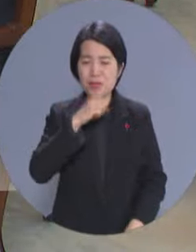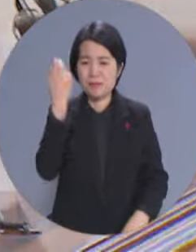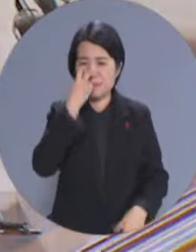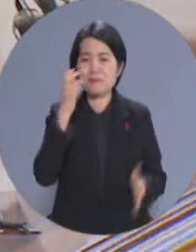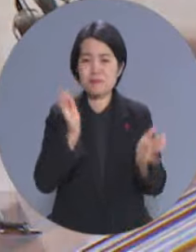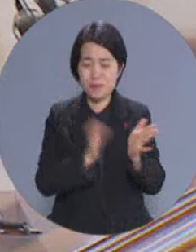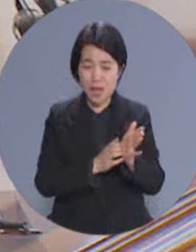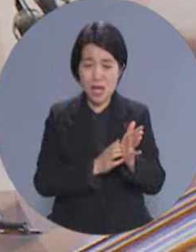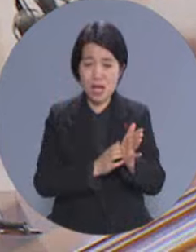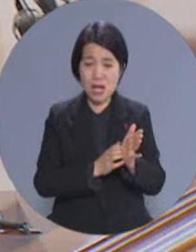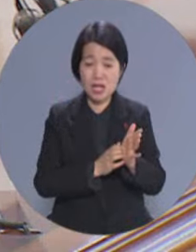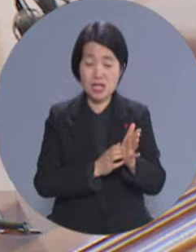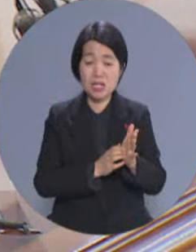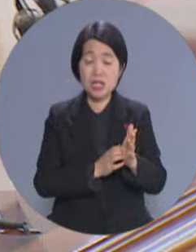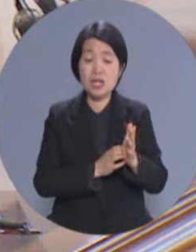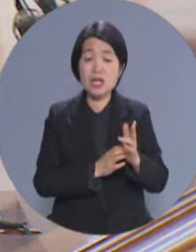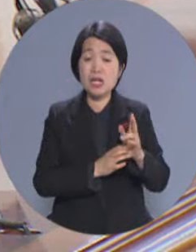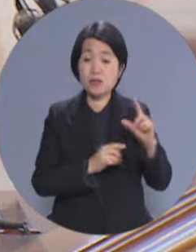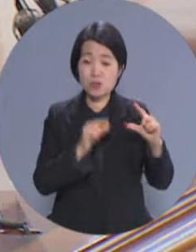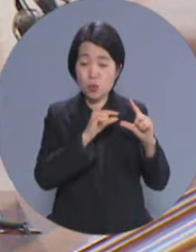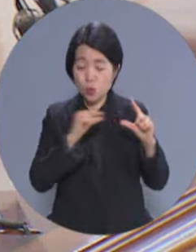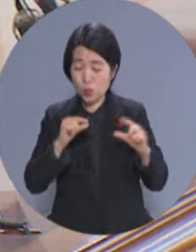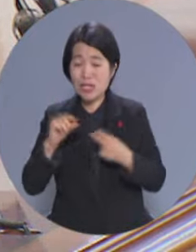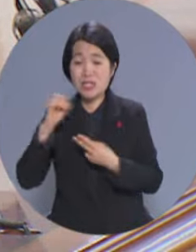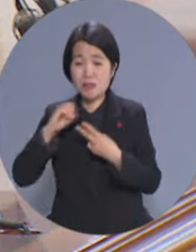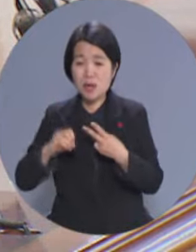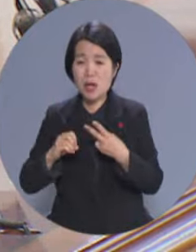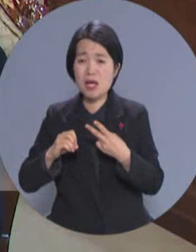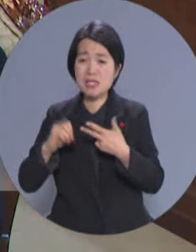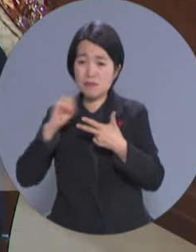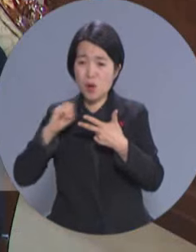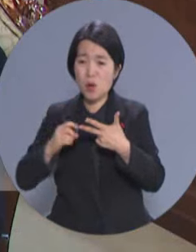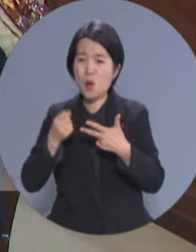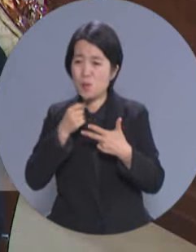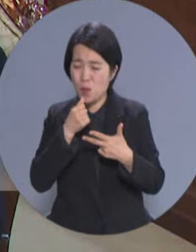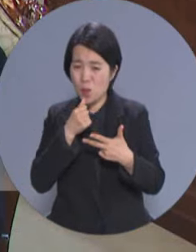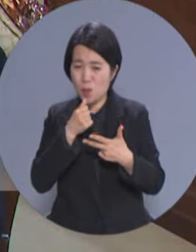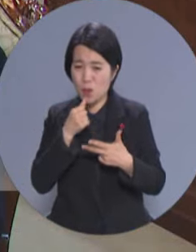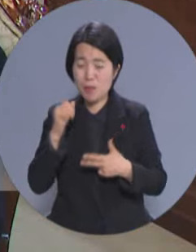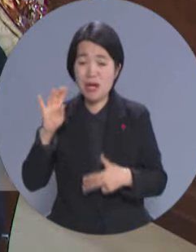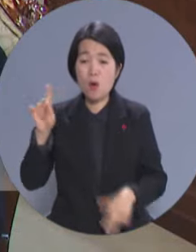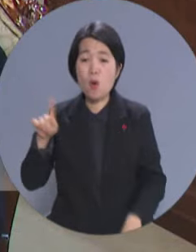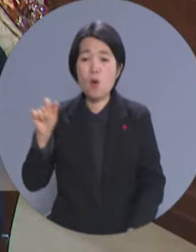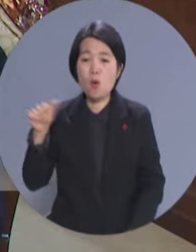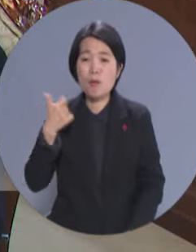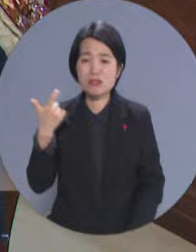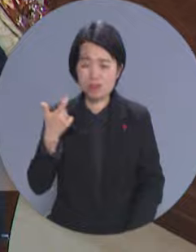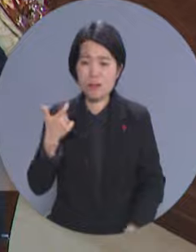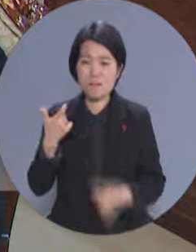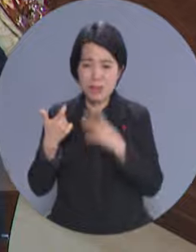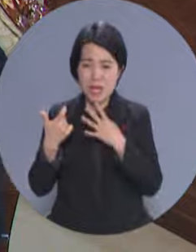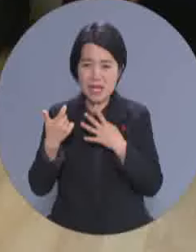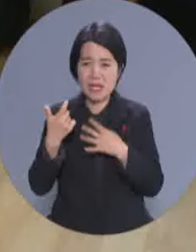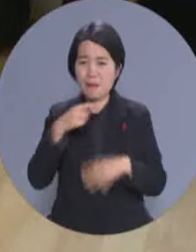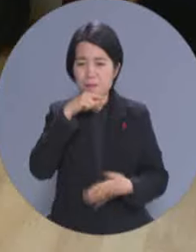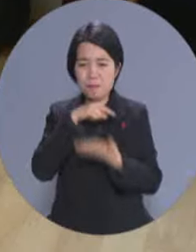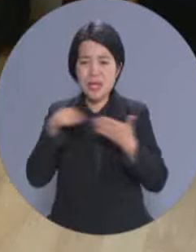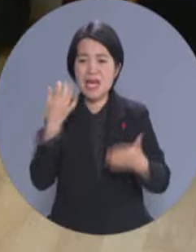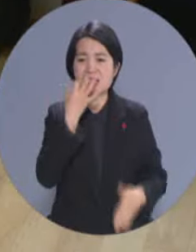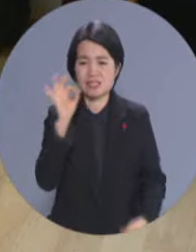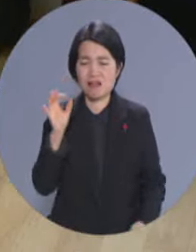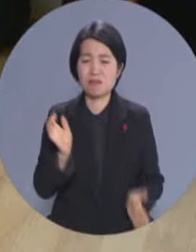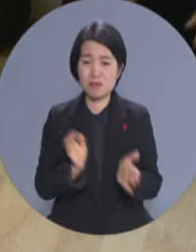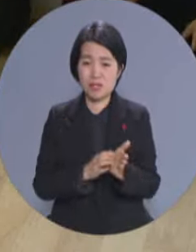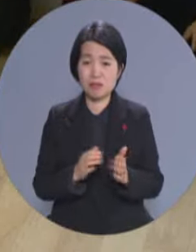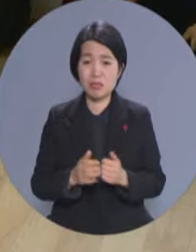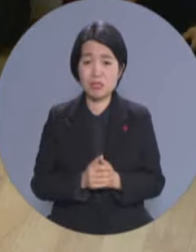상황입니다. 그리고 이 가운데 7%인 560여 건만 최종 피해자 인정을 받는 데 그쳤습니다. 도는